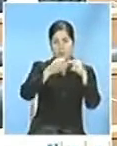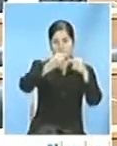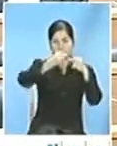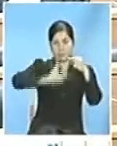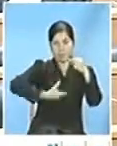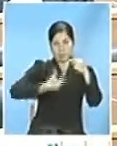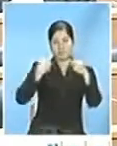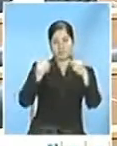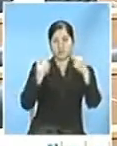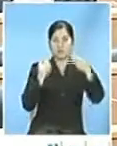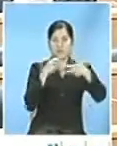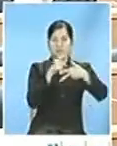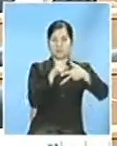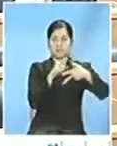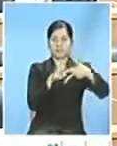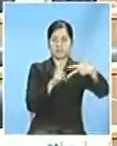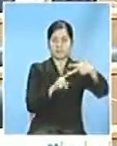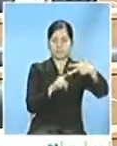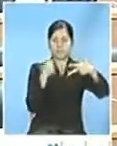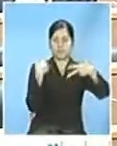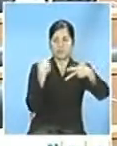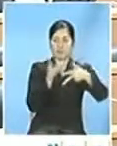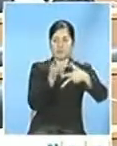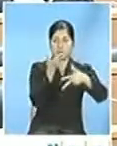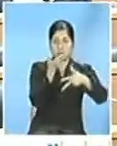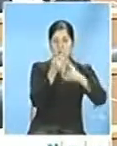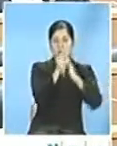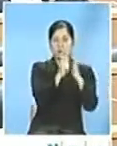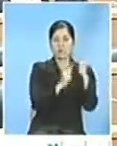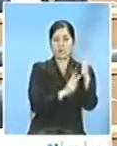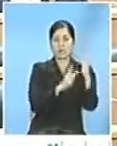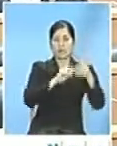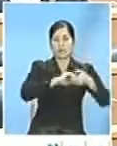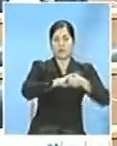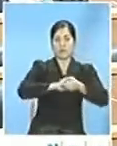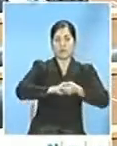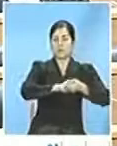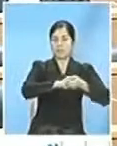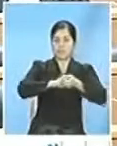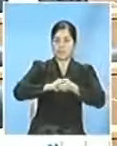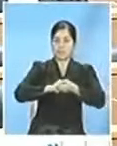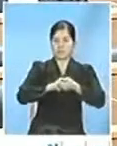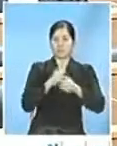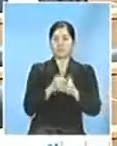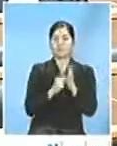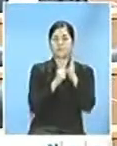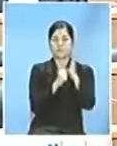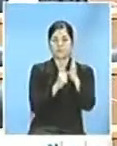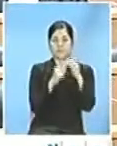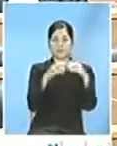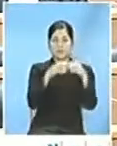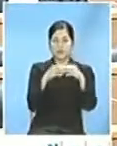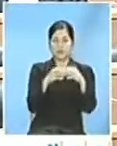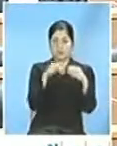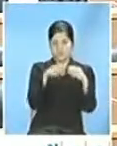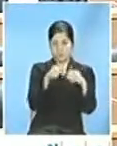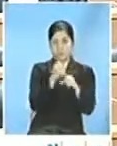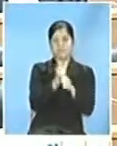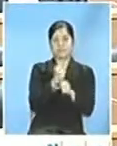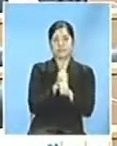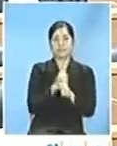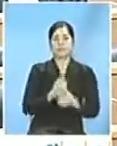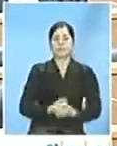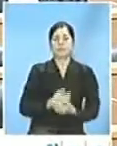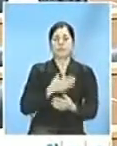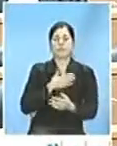กลุ่มแรกคือกฎหมายปรองดองที่เสนอโดยผู้รับงานผมกราบเรียนกับท่าน